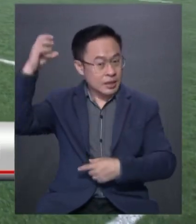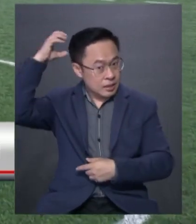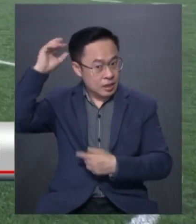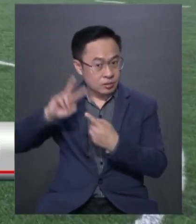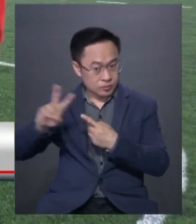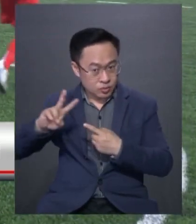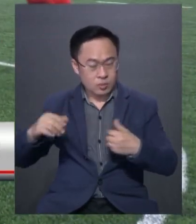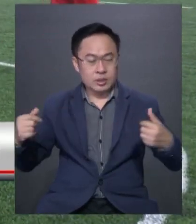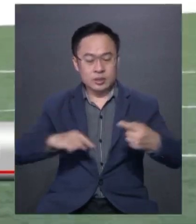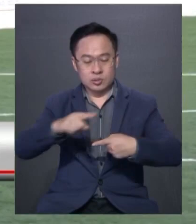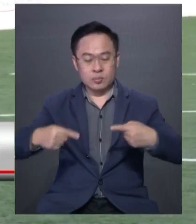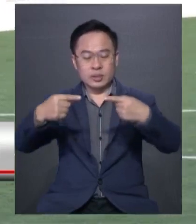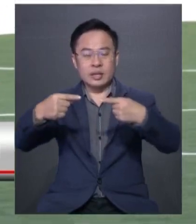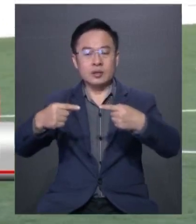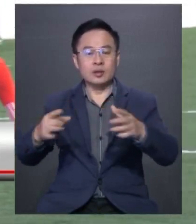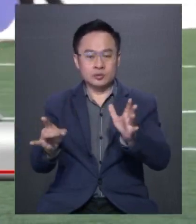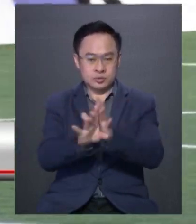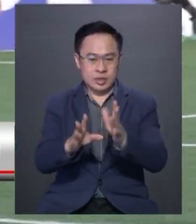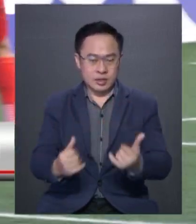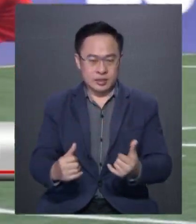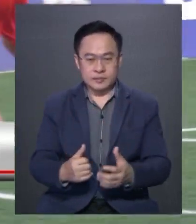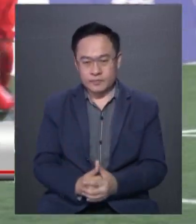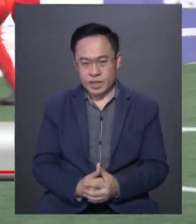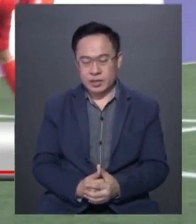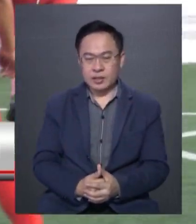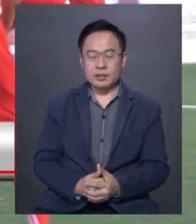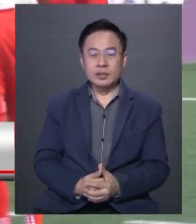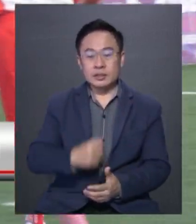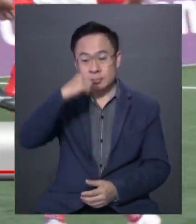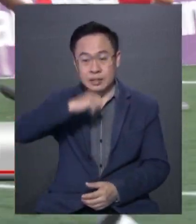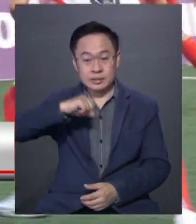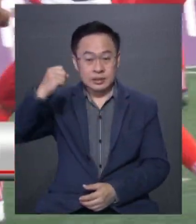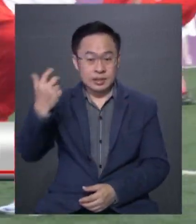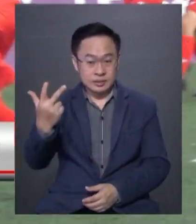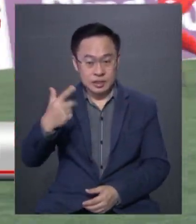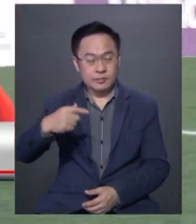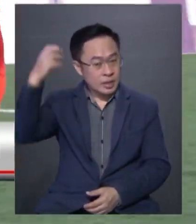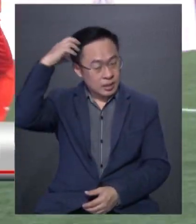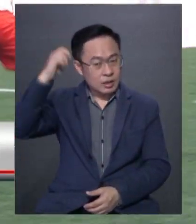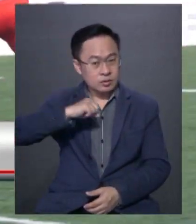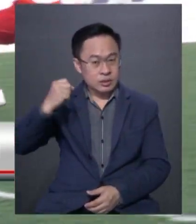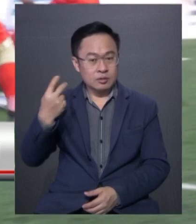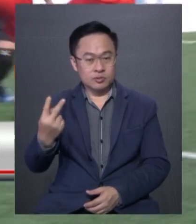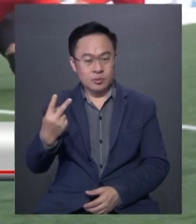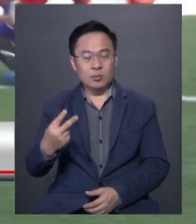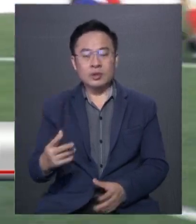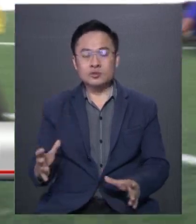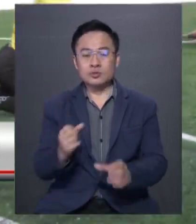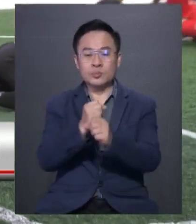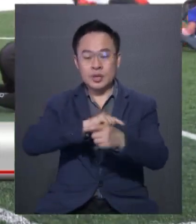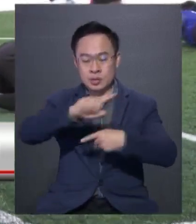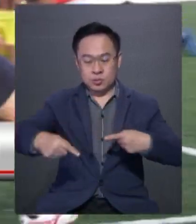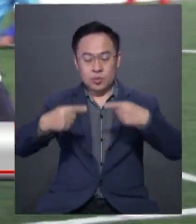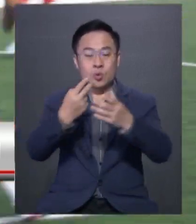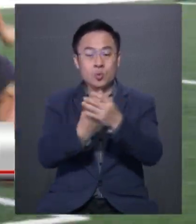1ส่วนสปป.ลาวเข้ามาชิงในฐานะอันดับที่2ด้วยผลงานชนะ2แพ้1แล้วก็แพ้ให้กับไทยนี่แหละซึ่งเกมการแข่งขัน